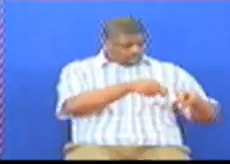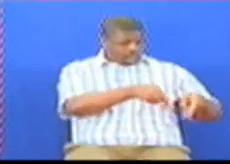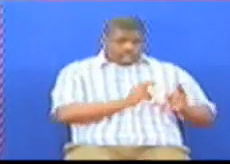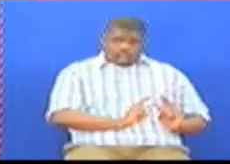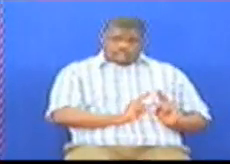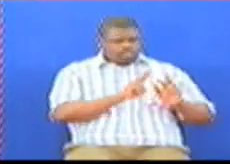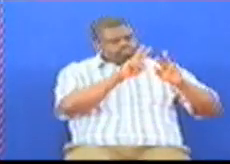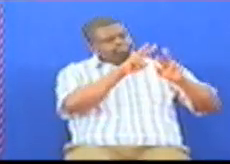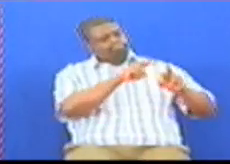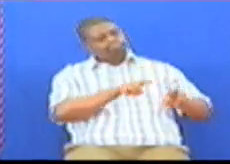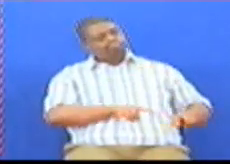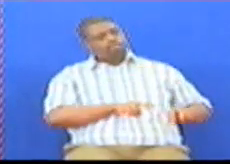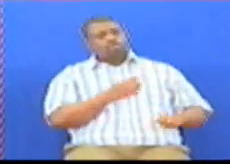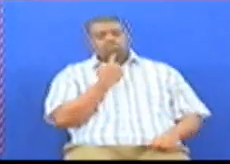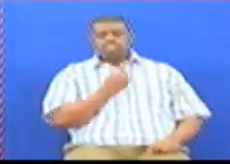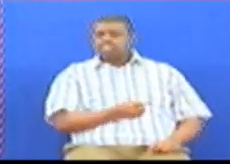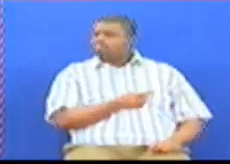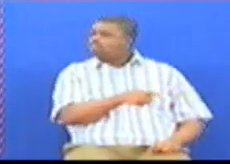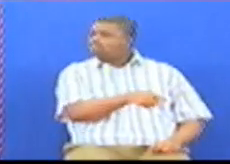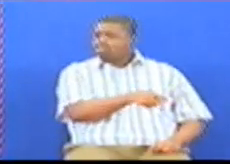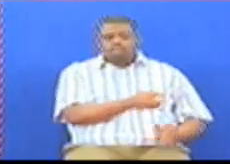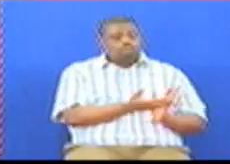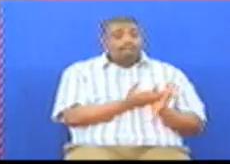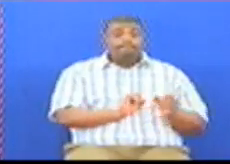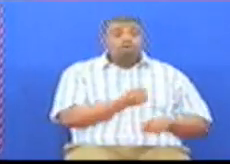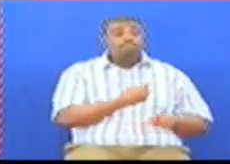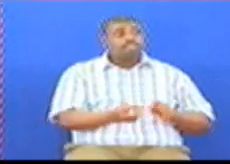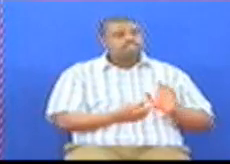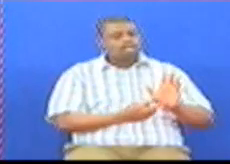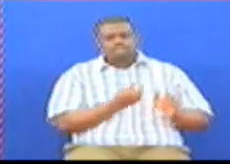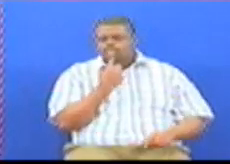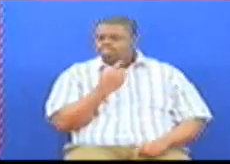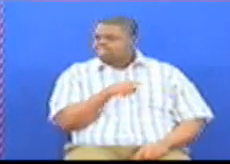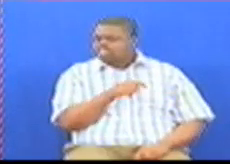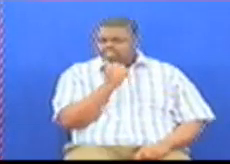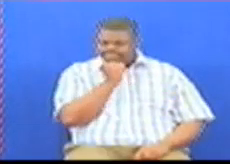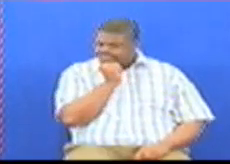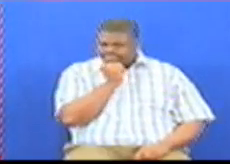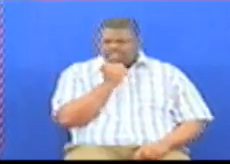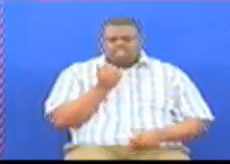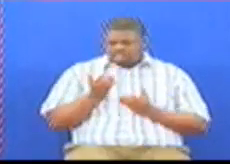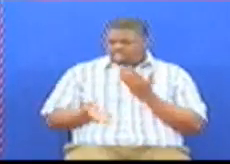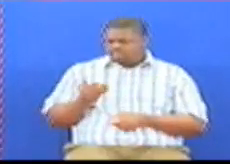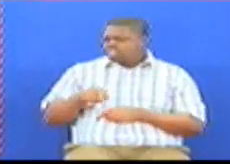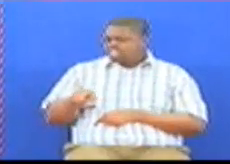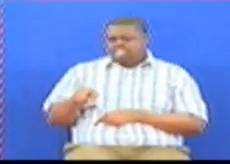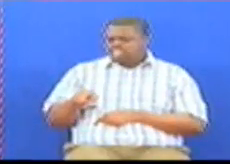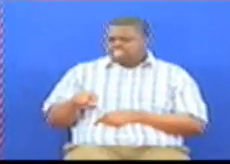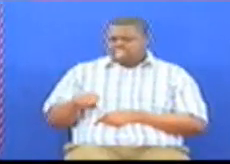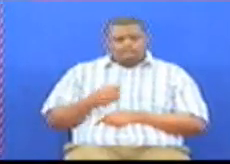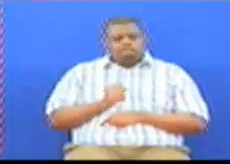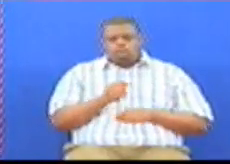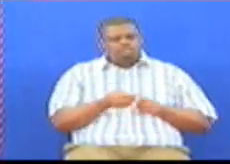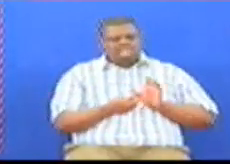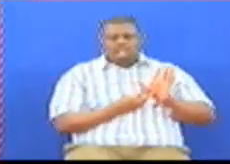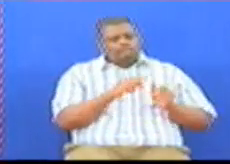Ruembe ambalo ulipokuja ukasema tulikuomba milioni 700, ukasema hii kwa tathmini uliyoifanya tulikuwa tunahitaji karibu bilioni 1.